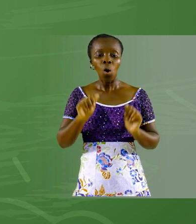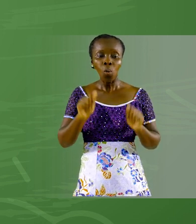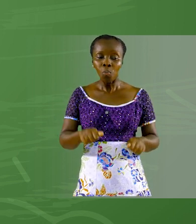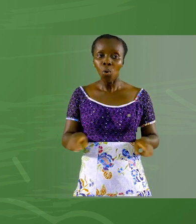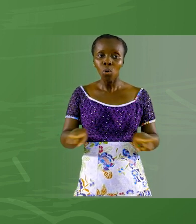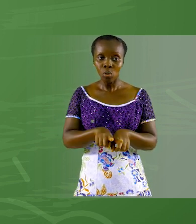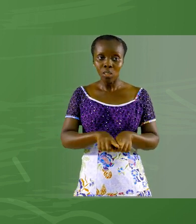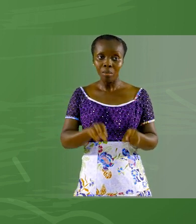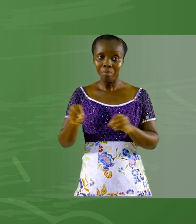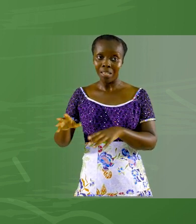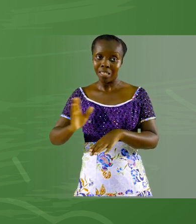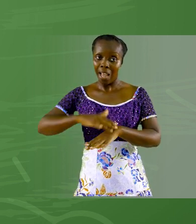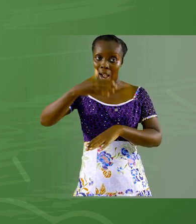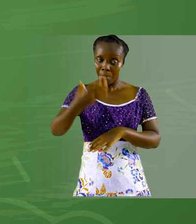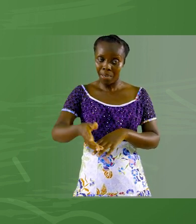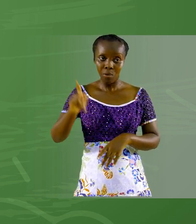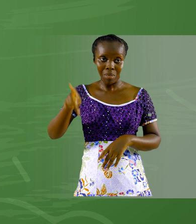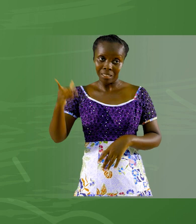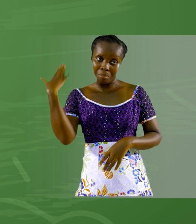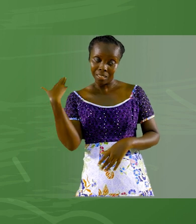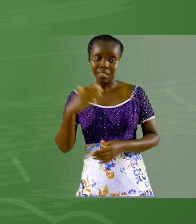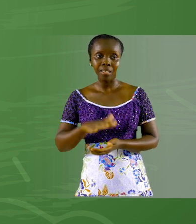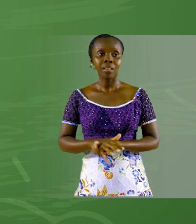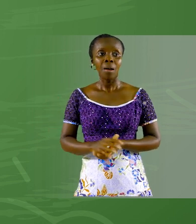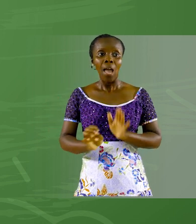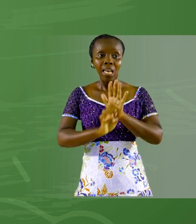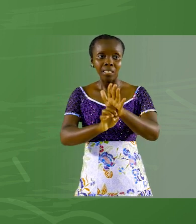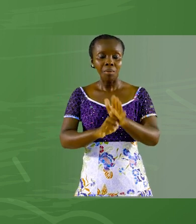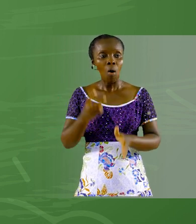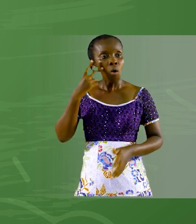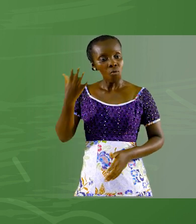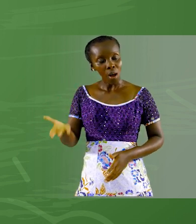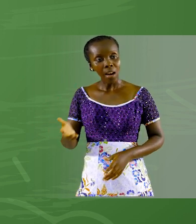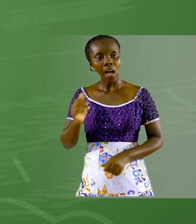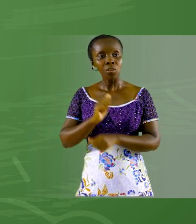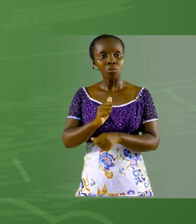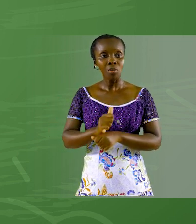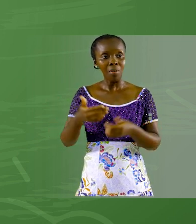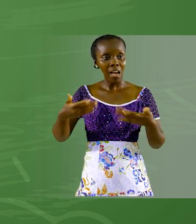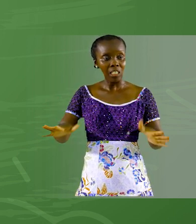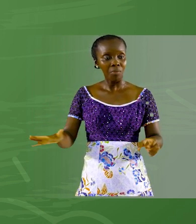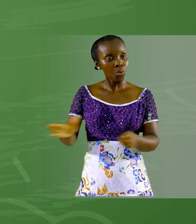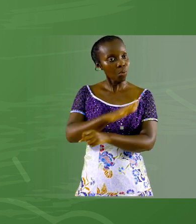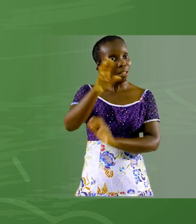ce participe passé en disant « voilà une œuvre achevée